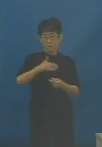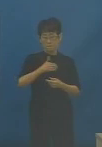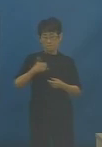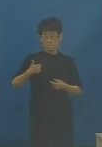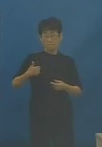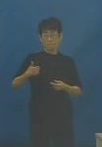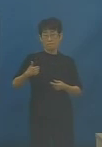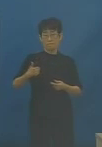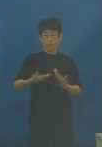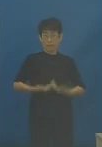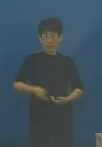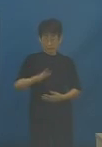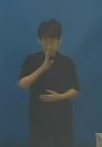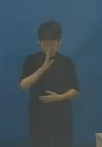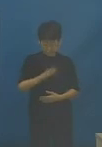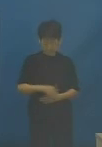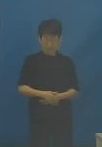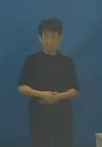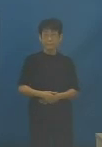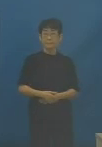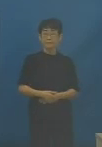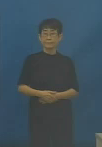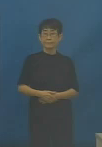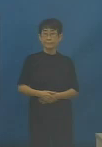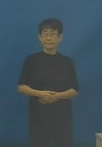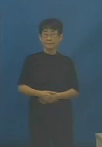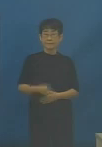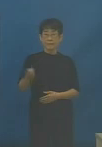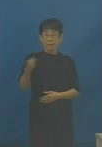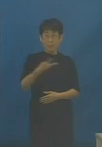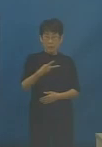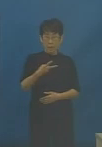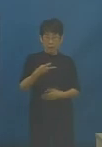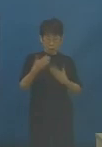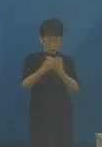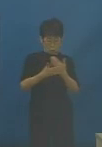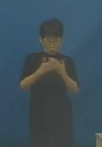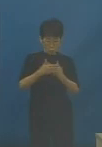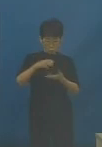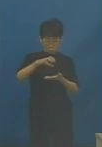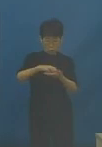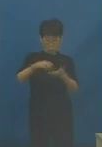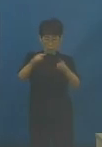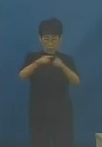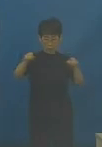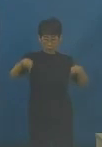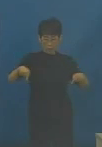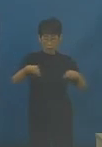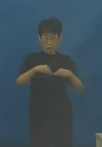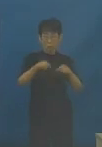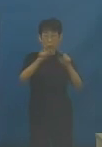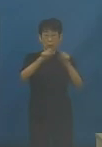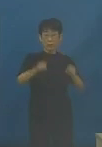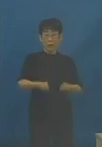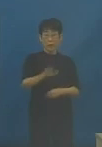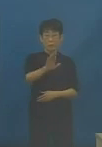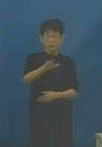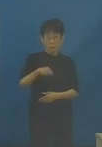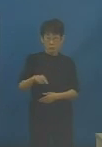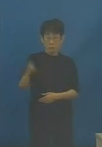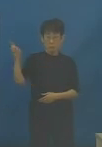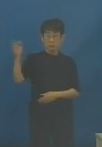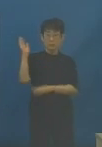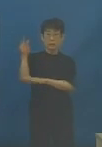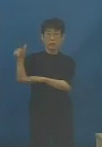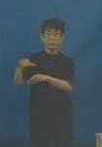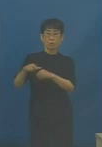います。また療養証明書が問題になってますが、今政府の方に、私ども宮